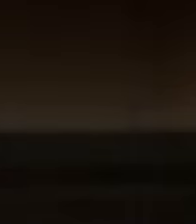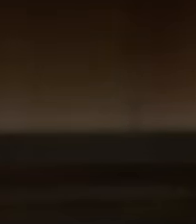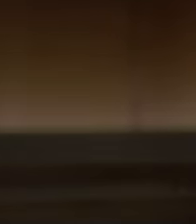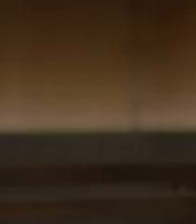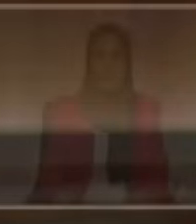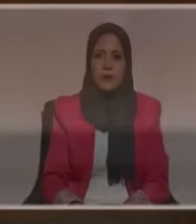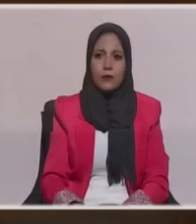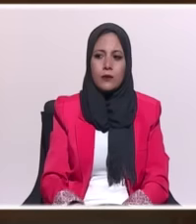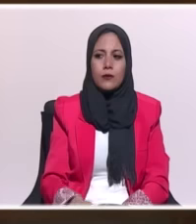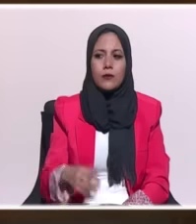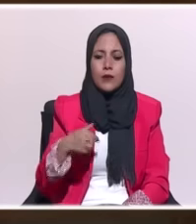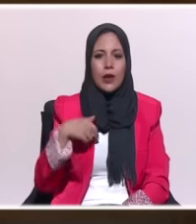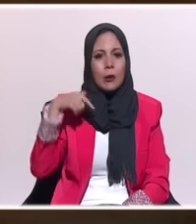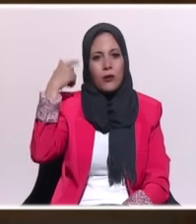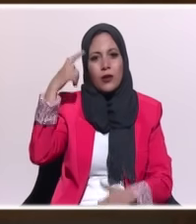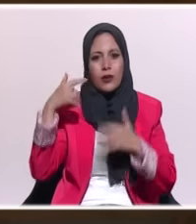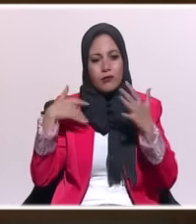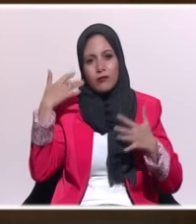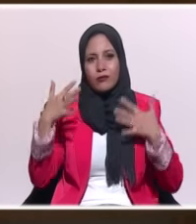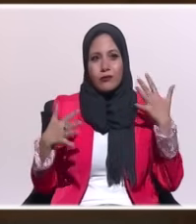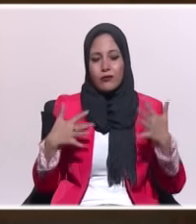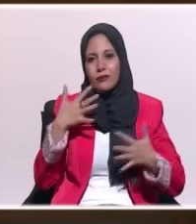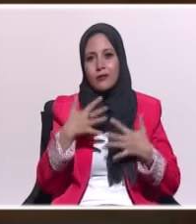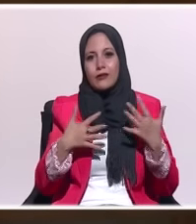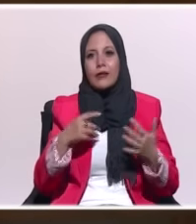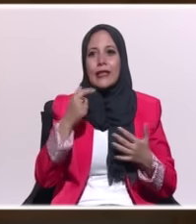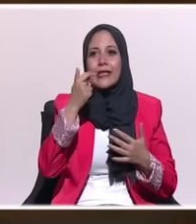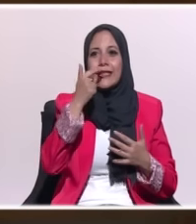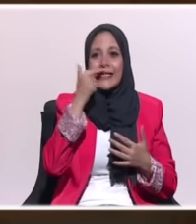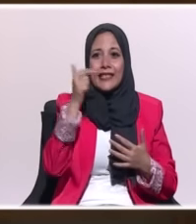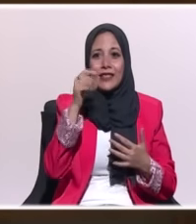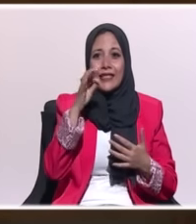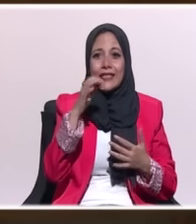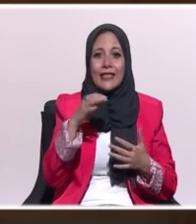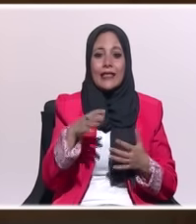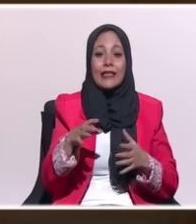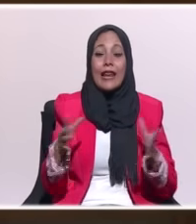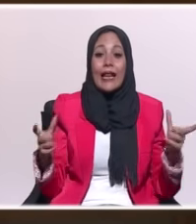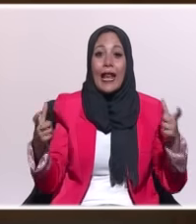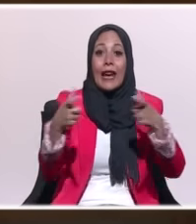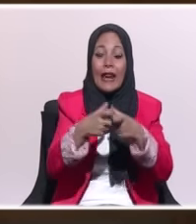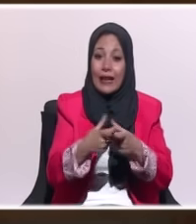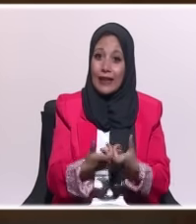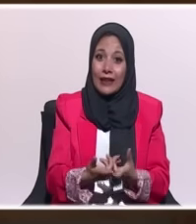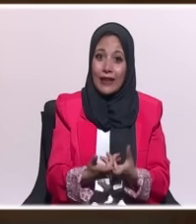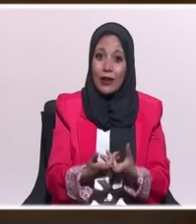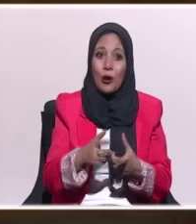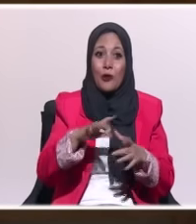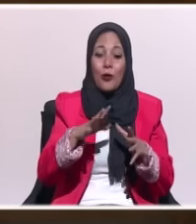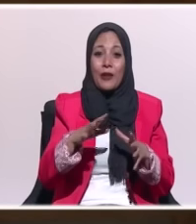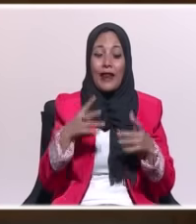انا متخيل حضرتك لان يعني 36 سنه دي حياه. يعني تخيل انت كده، اي حد بيتفرج